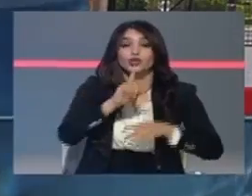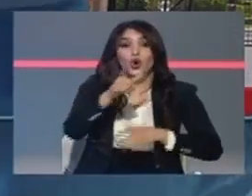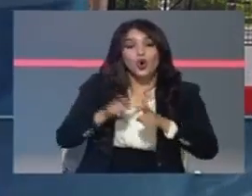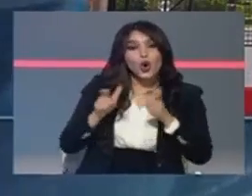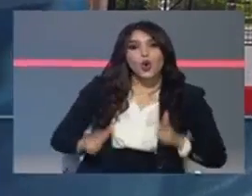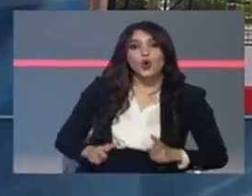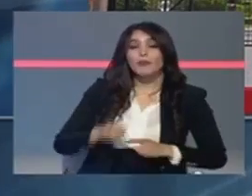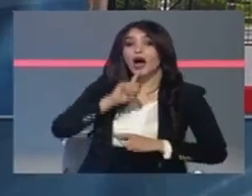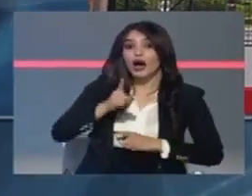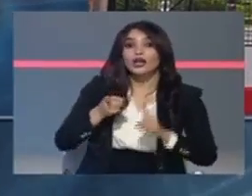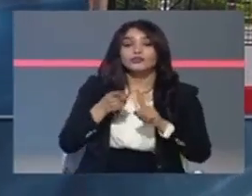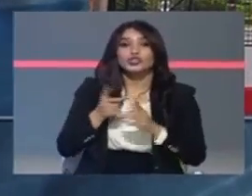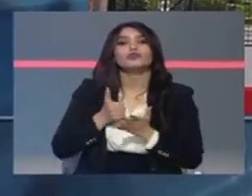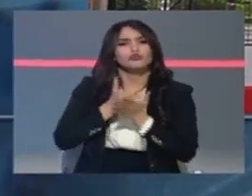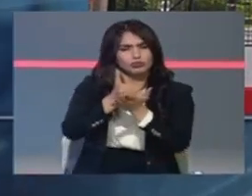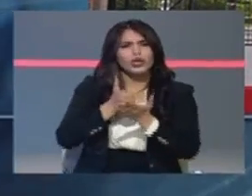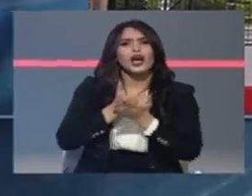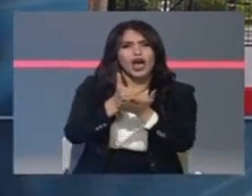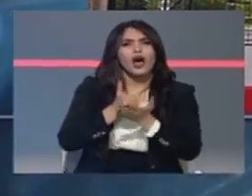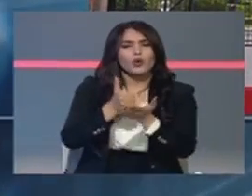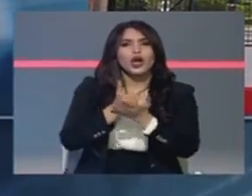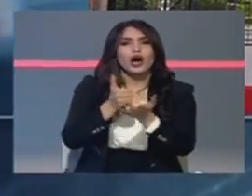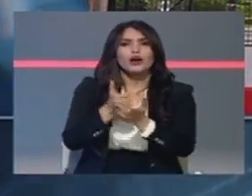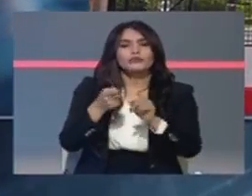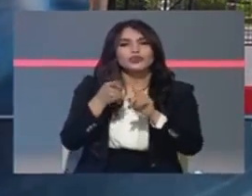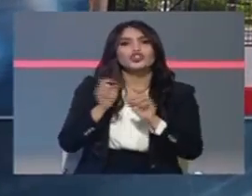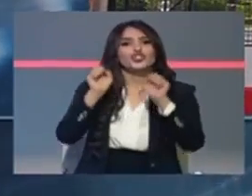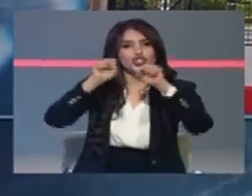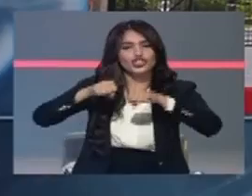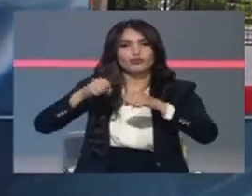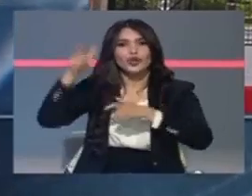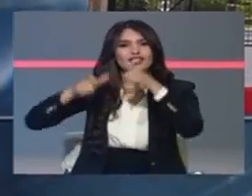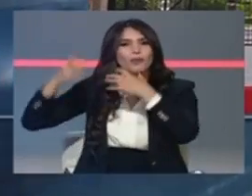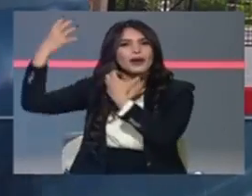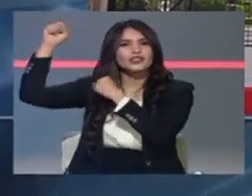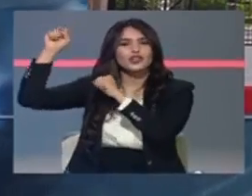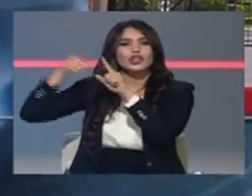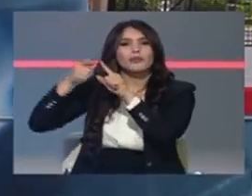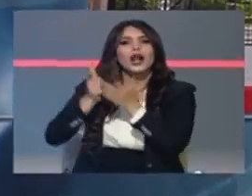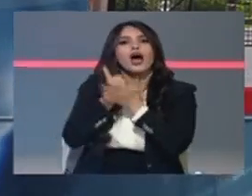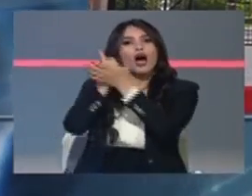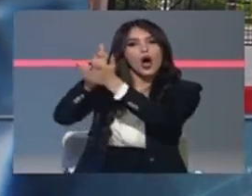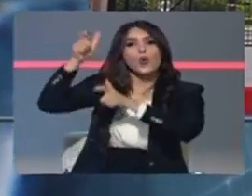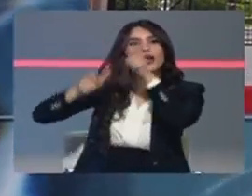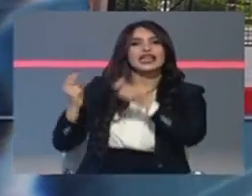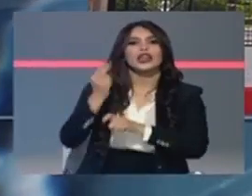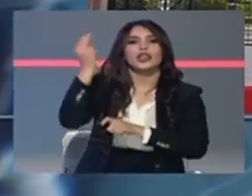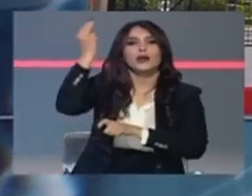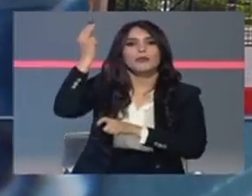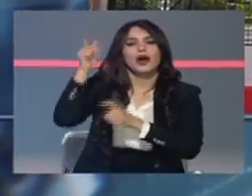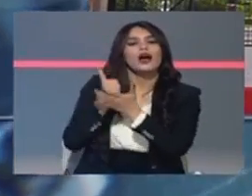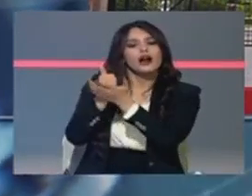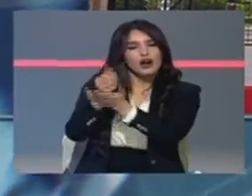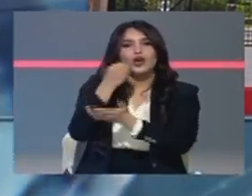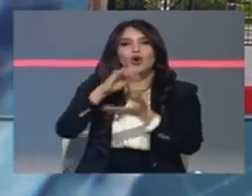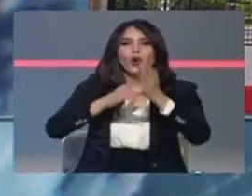اعتمادات إضافية مؤخرا حتى يتمكنوا البعثات نتاعنا من الاستجابة لطلبات والحاجيات نتاع الشرائح